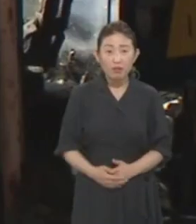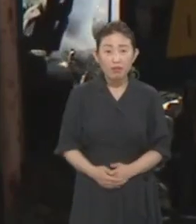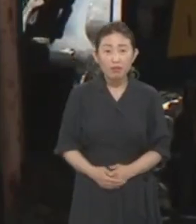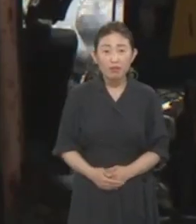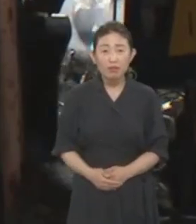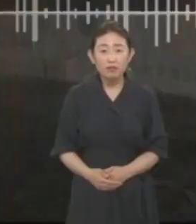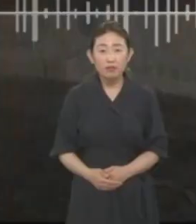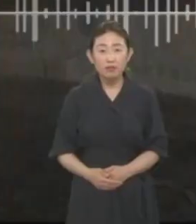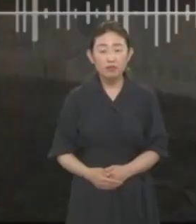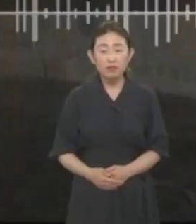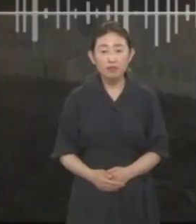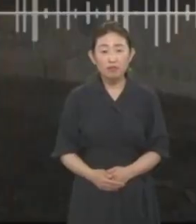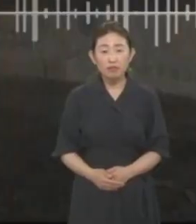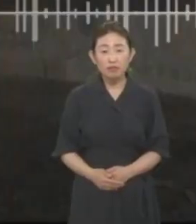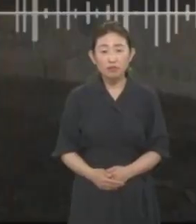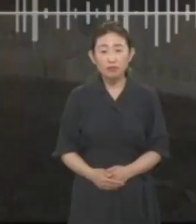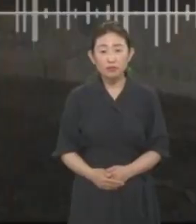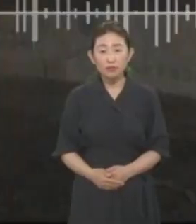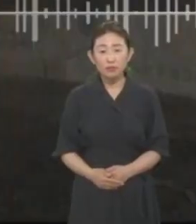김철진입니다.